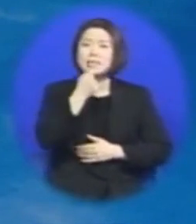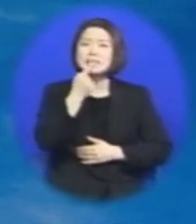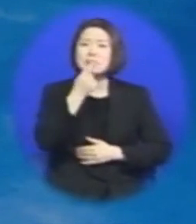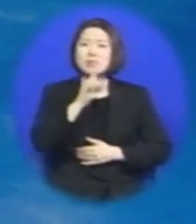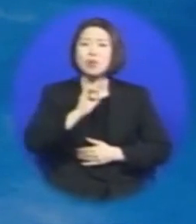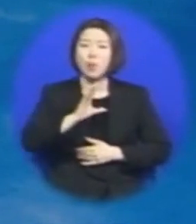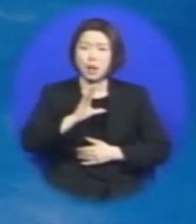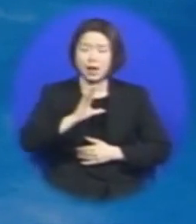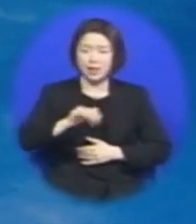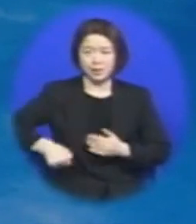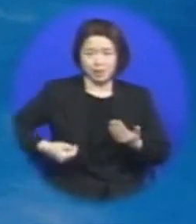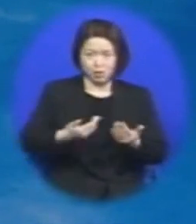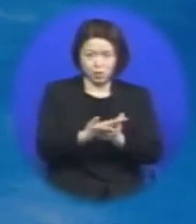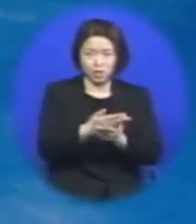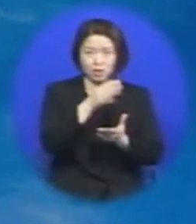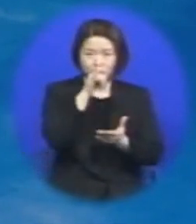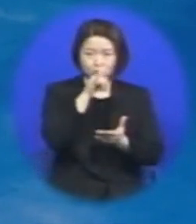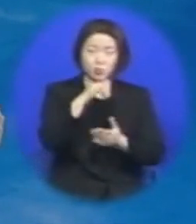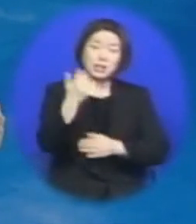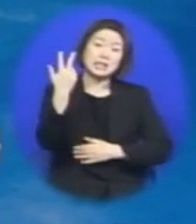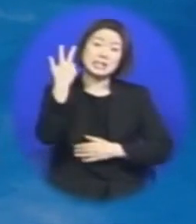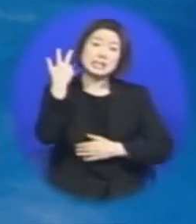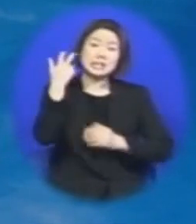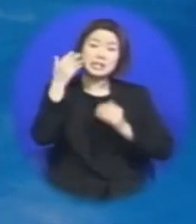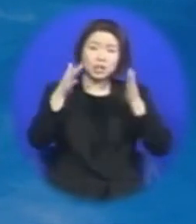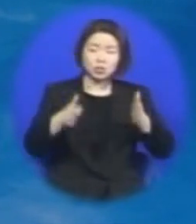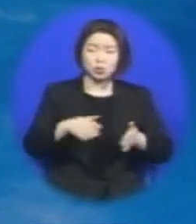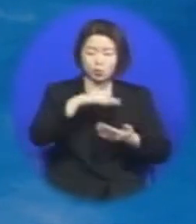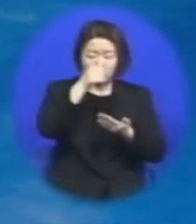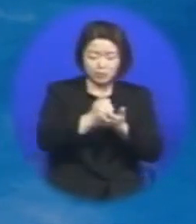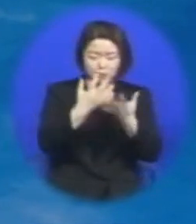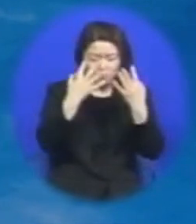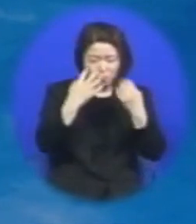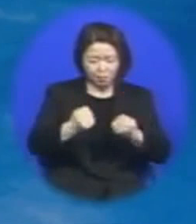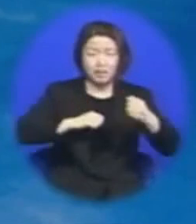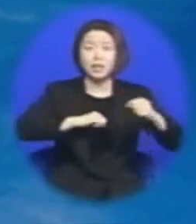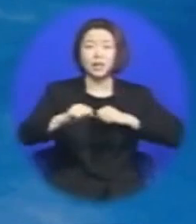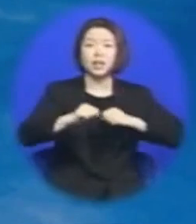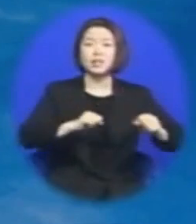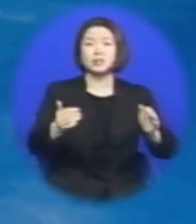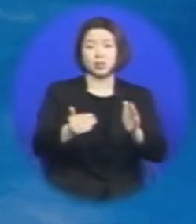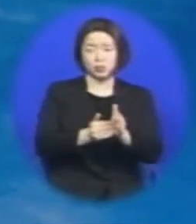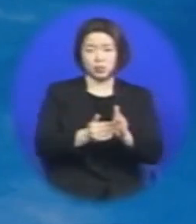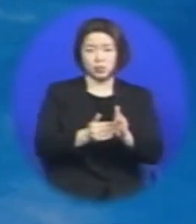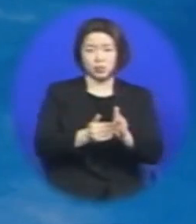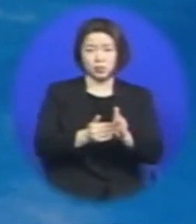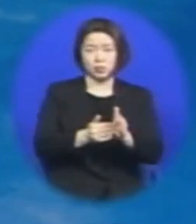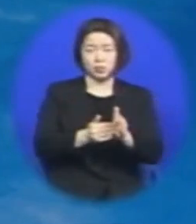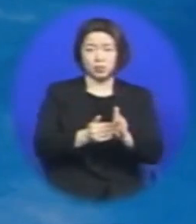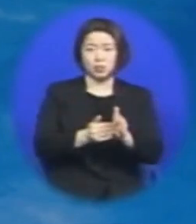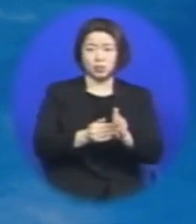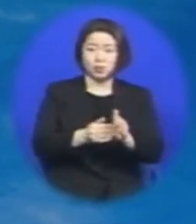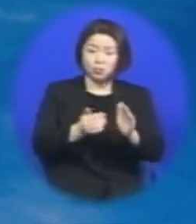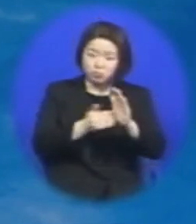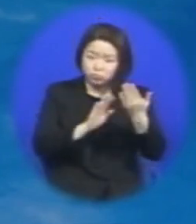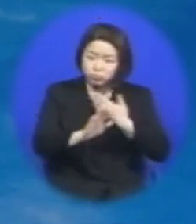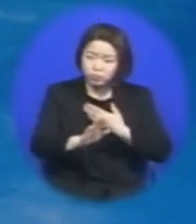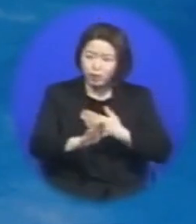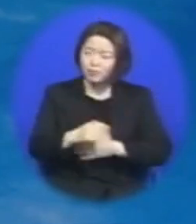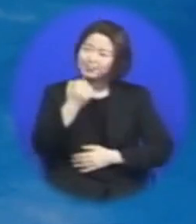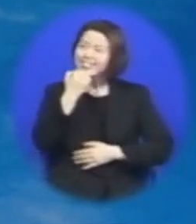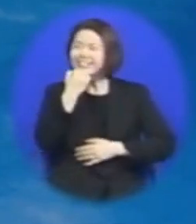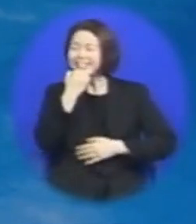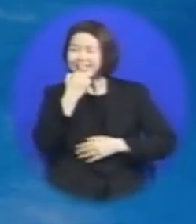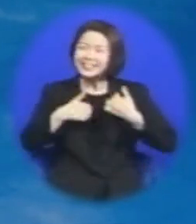회개한 거지 지난 주간에 죄를 많이 지었어요 이러면서도 시시도 거리고